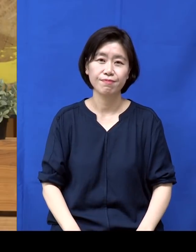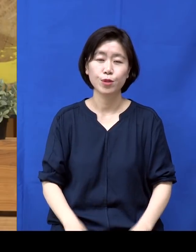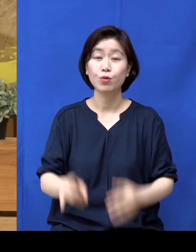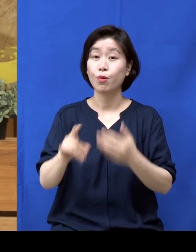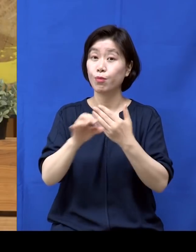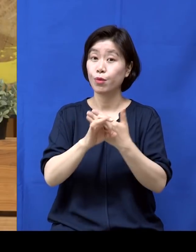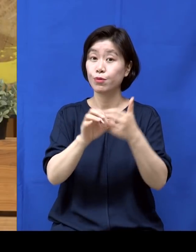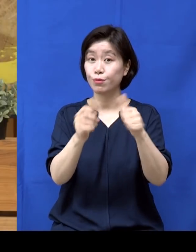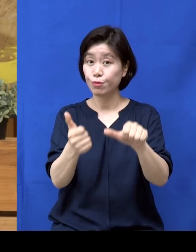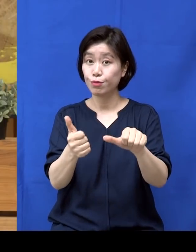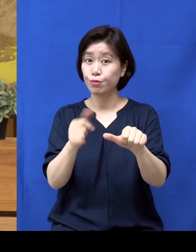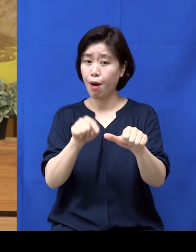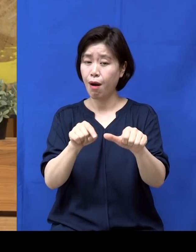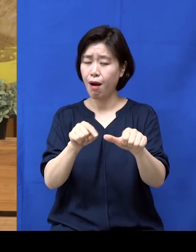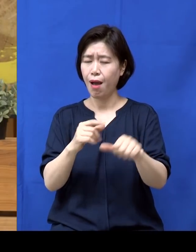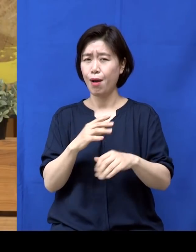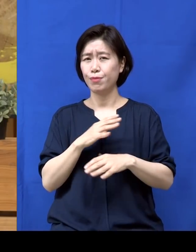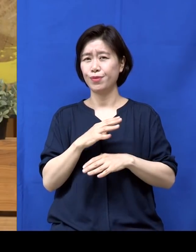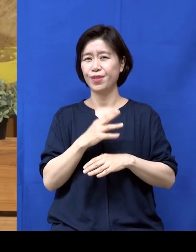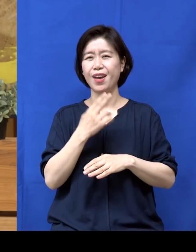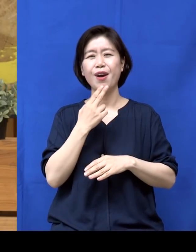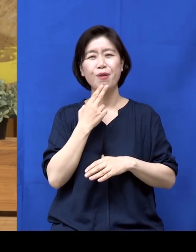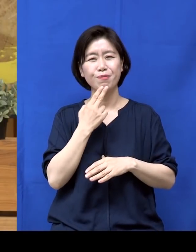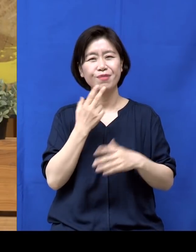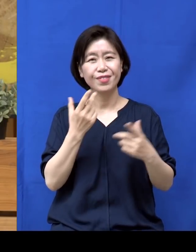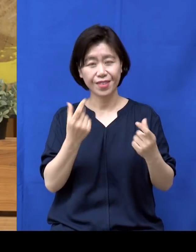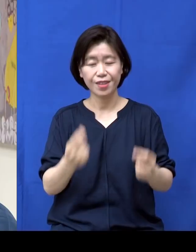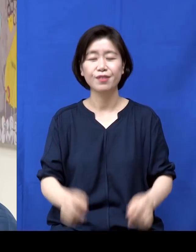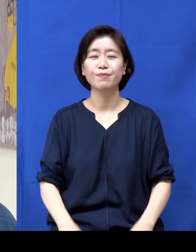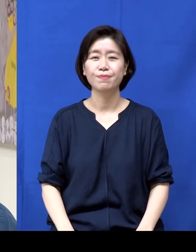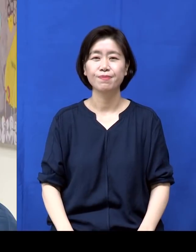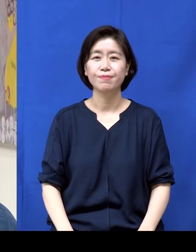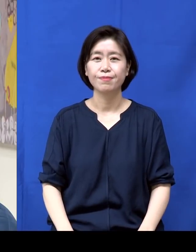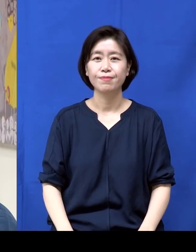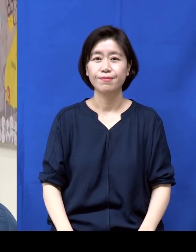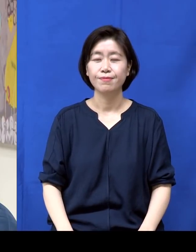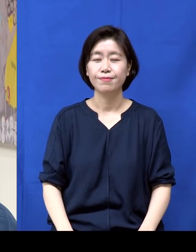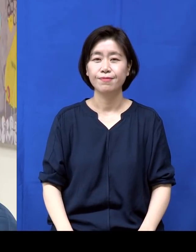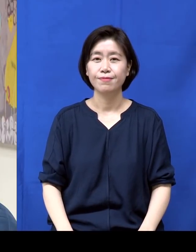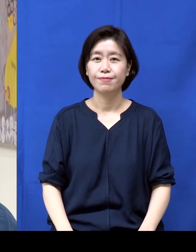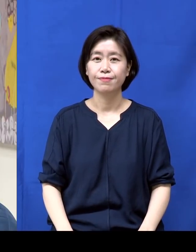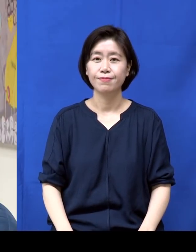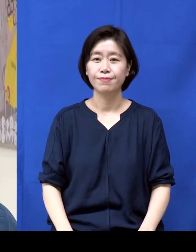공포와 슬픔에서 나도 이제 좀 자유로워지지 않을까라는 생각도 들게 됐습니다. 네, 그